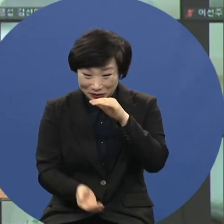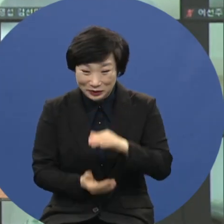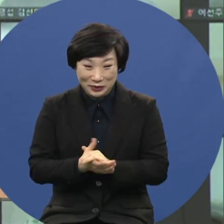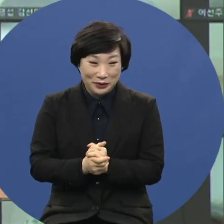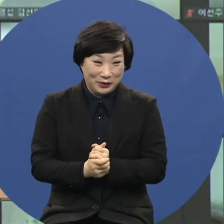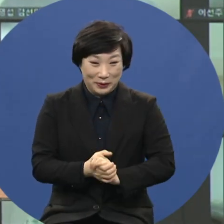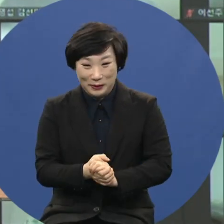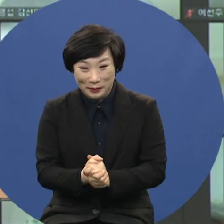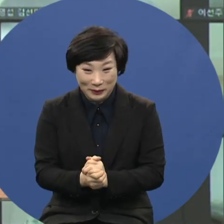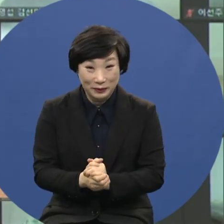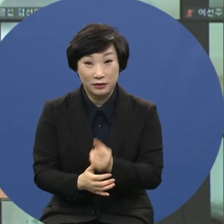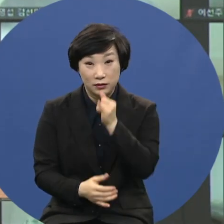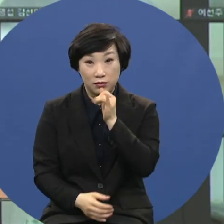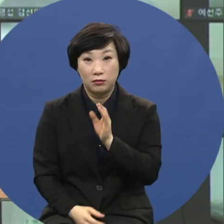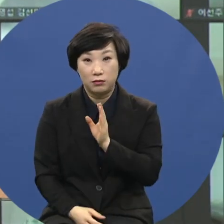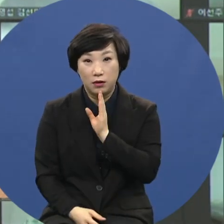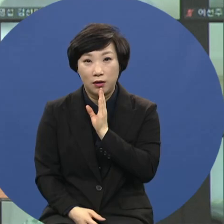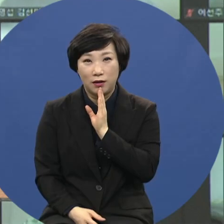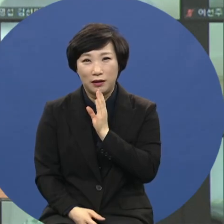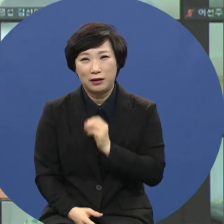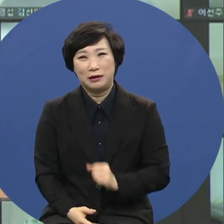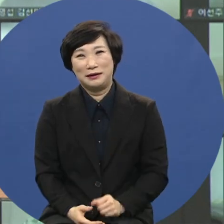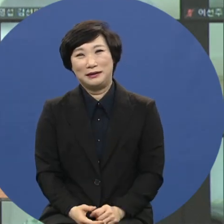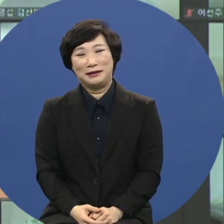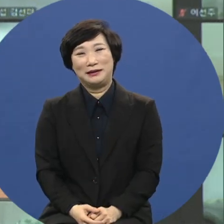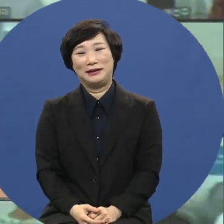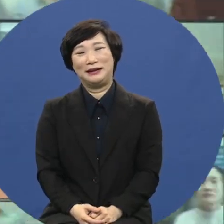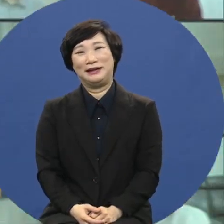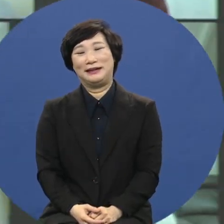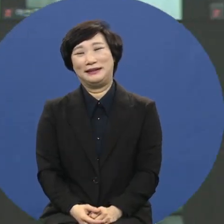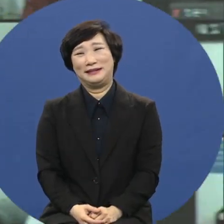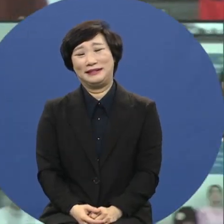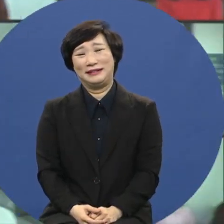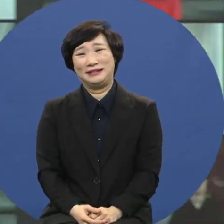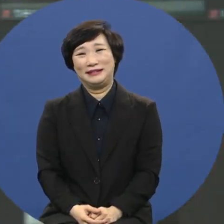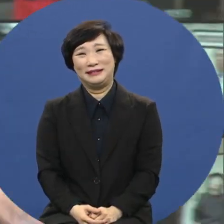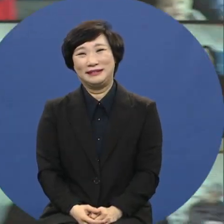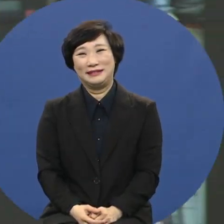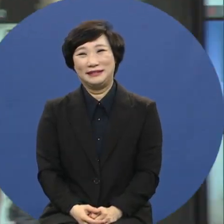이루어졌으면 좋겠는 거예요. 예.